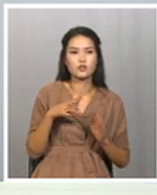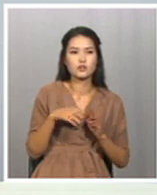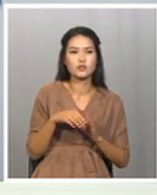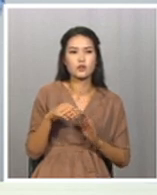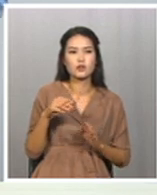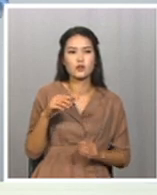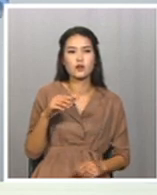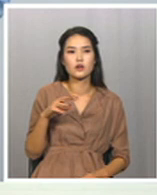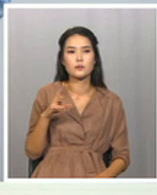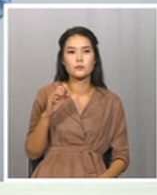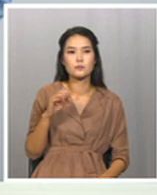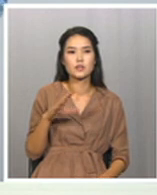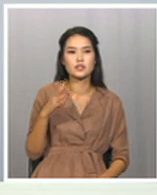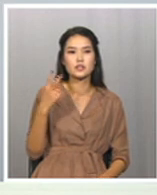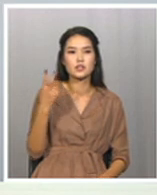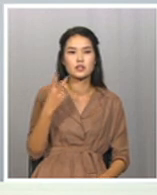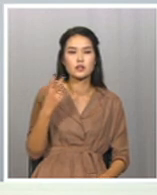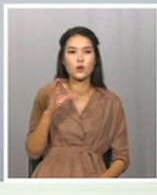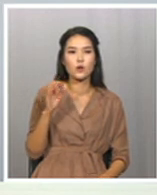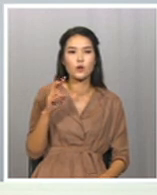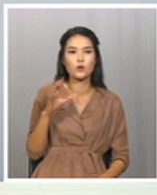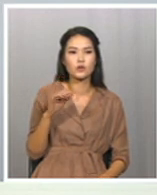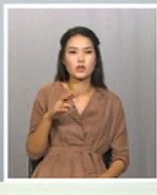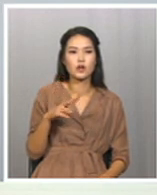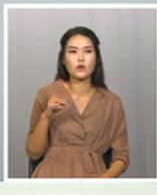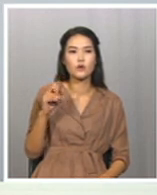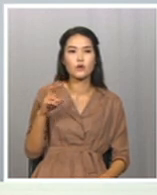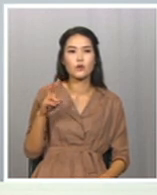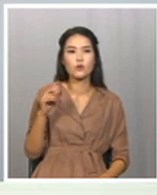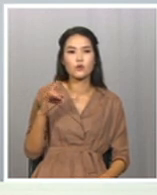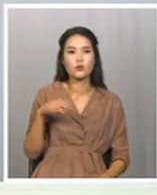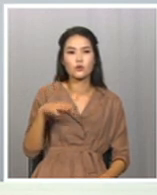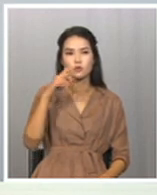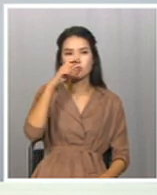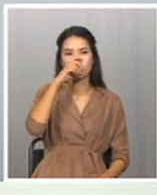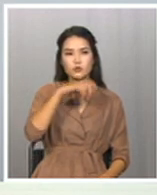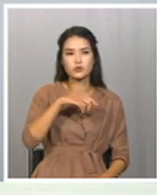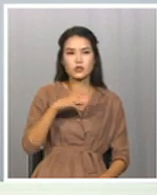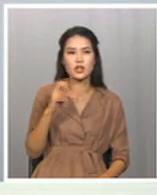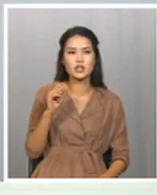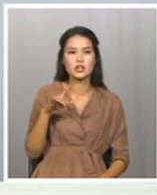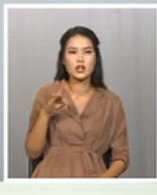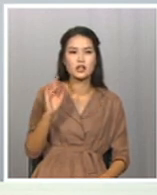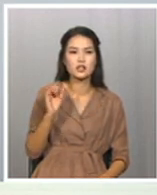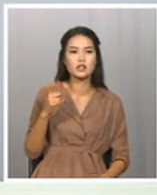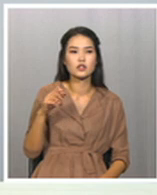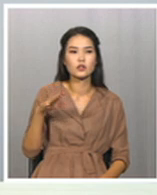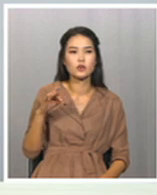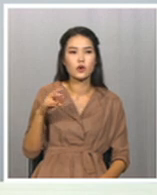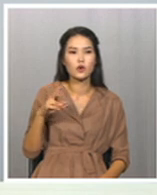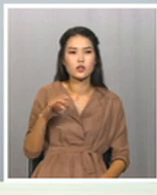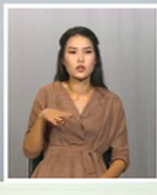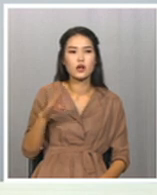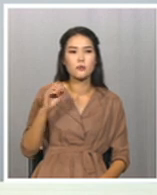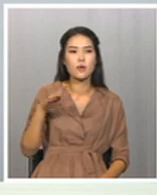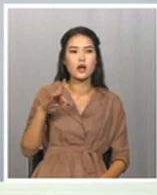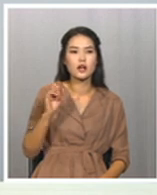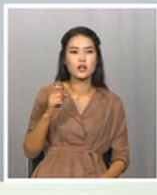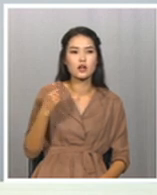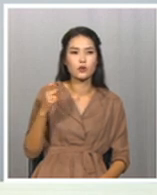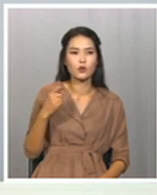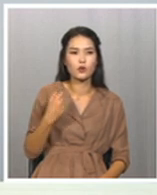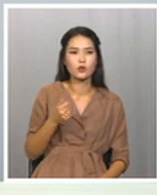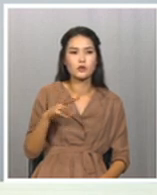мыстың эквивалентті оксиді, күкірт қышқылы, натрий гидроксиді, барий хлориді,